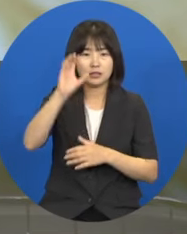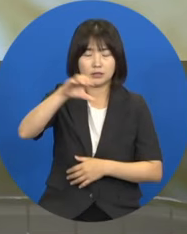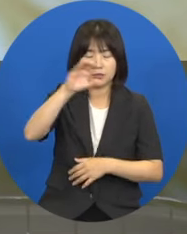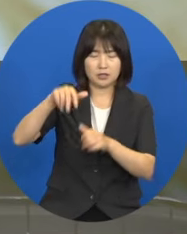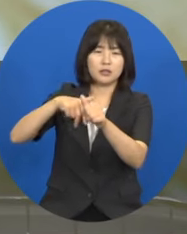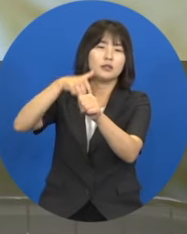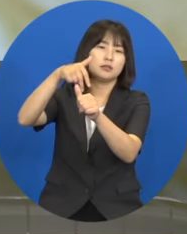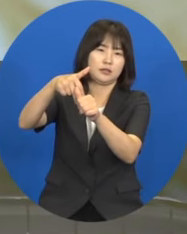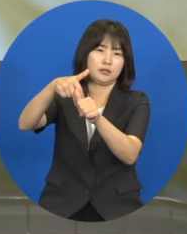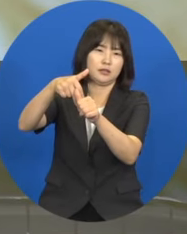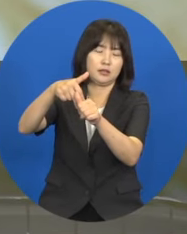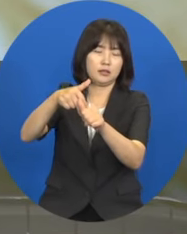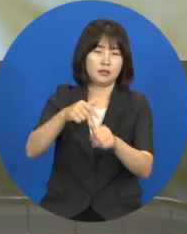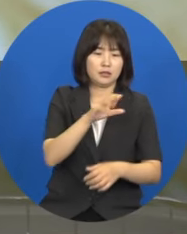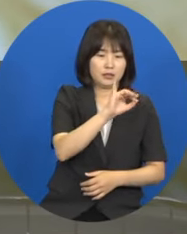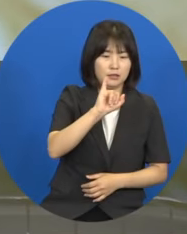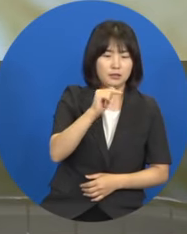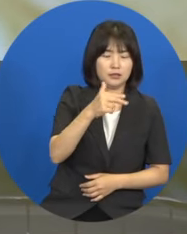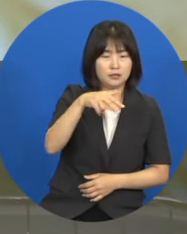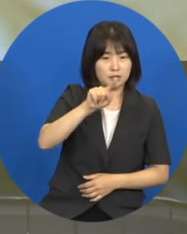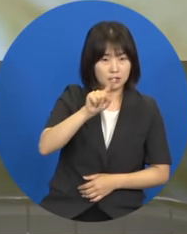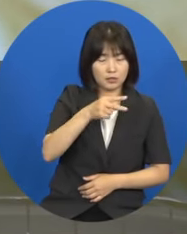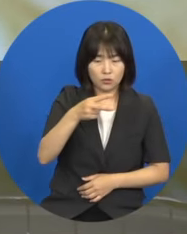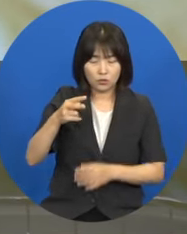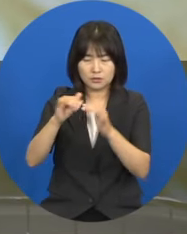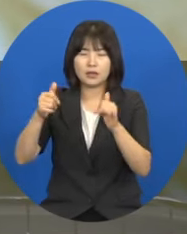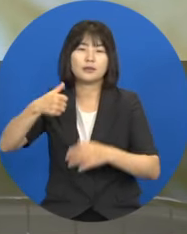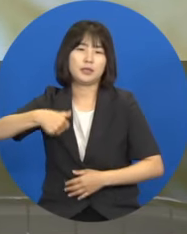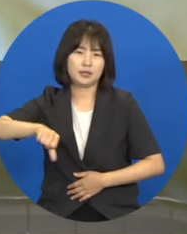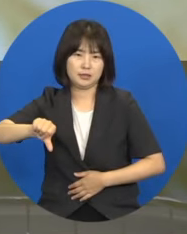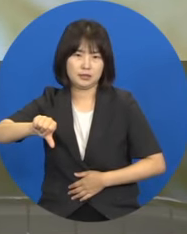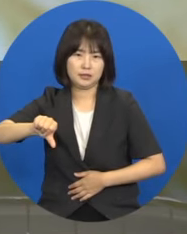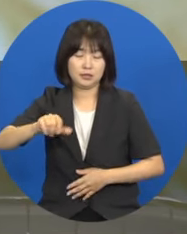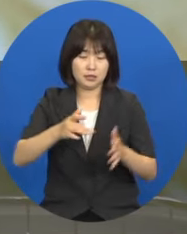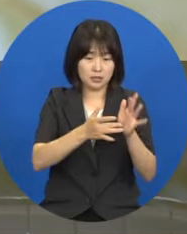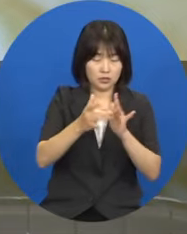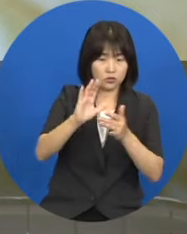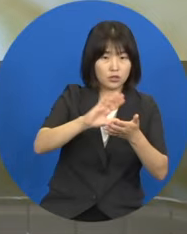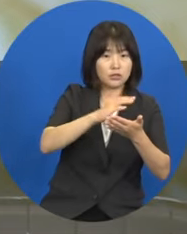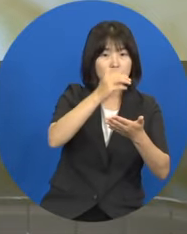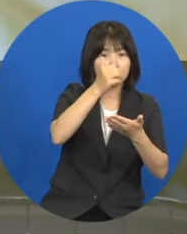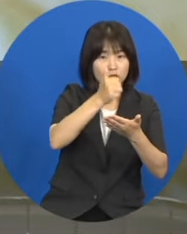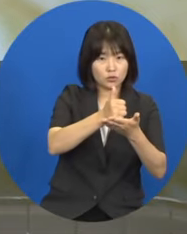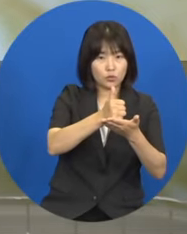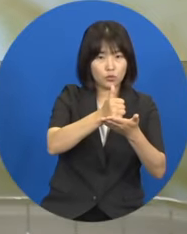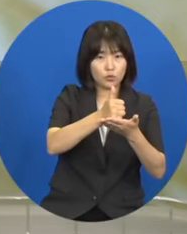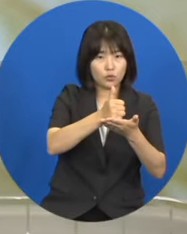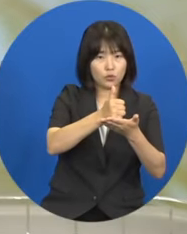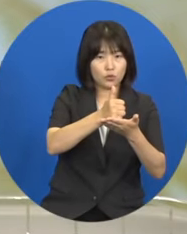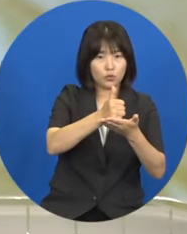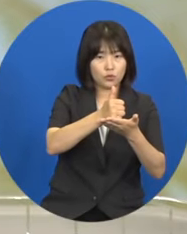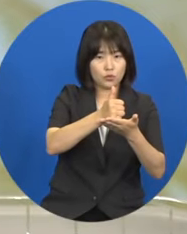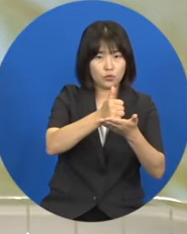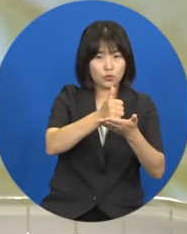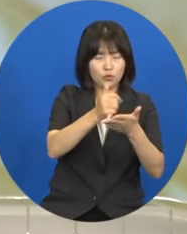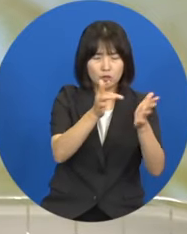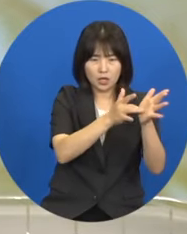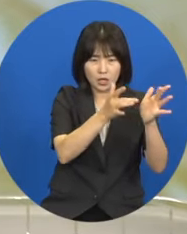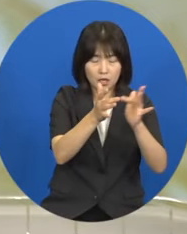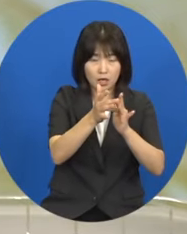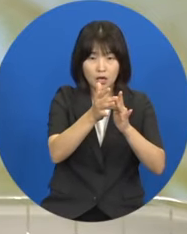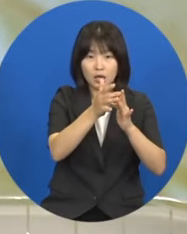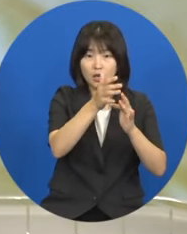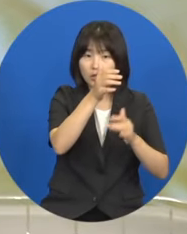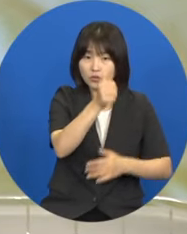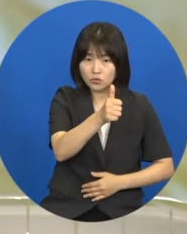인자는 사람의 아들이라는 말입니다. 달리 말해 예수 그리스도, 예수라는 말은